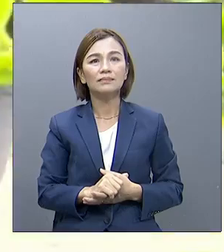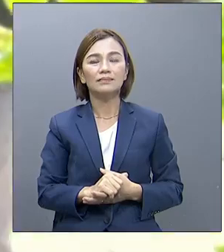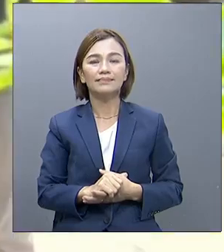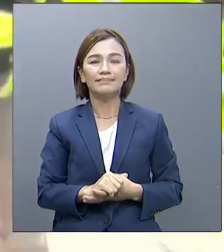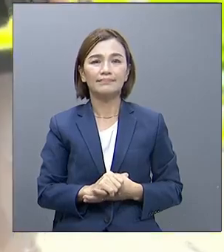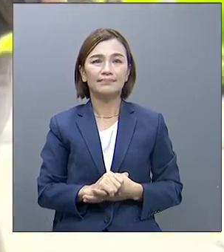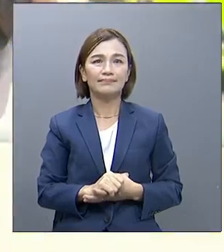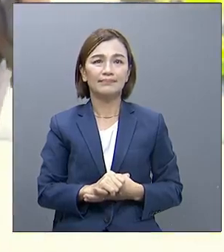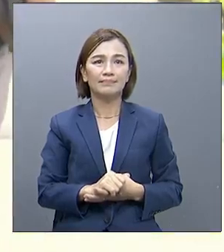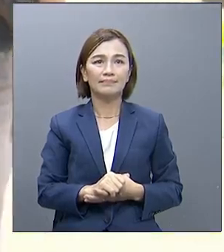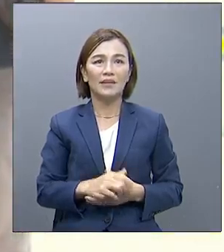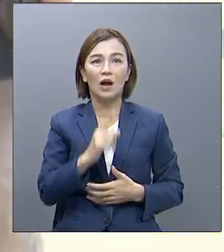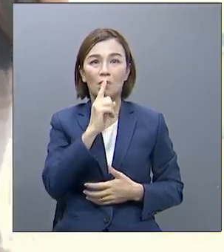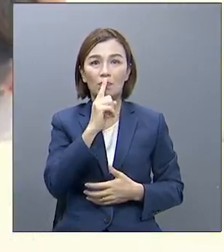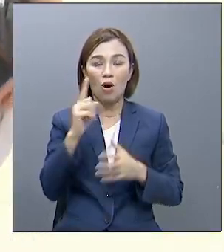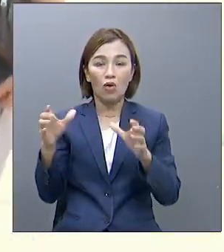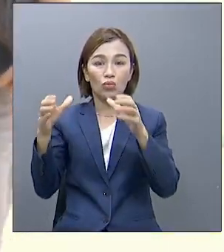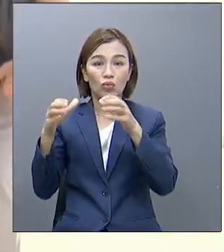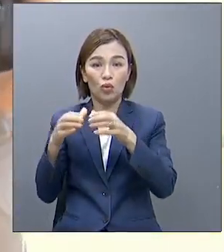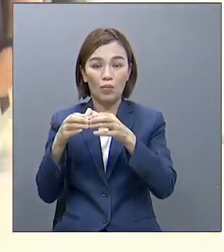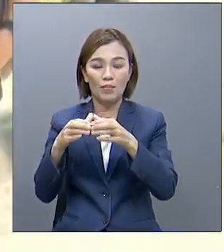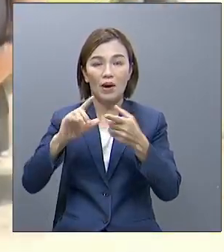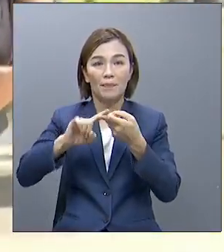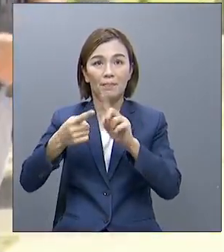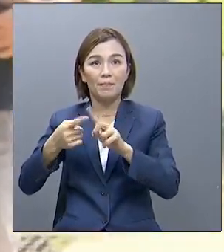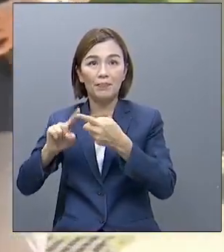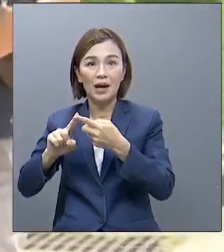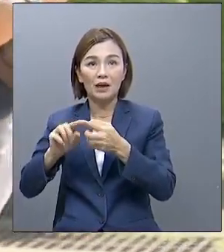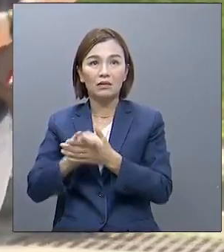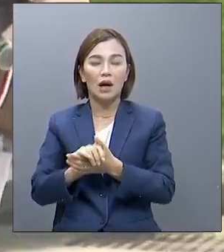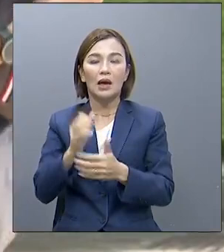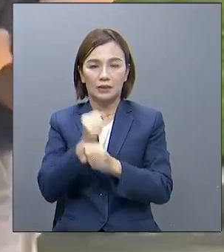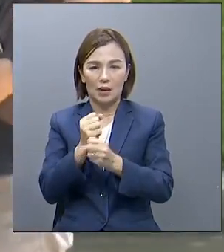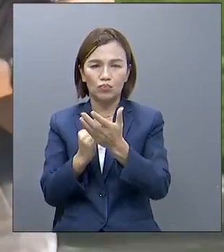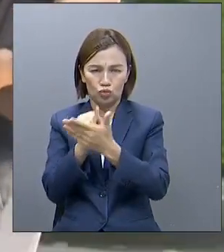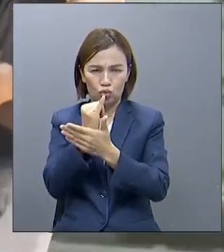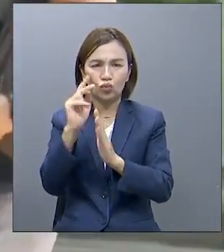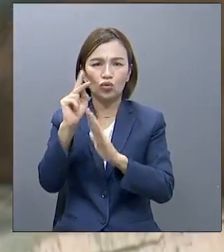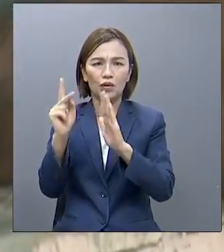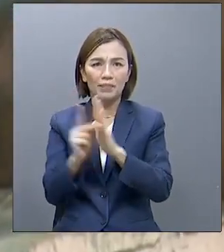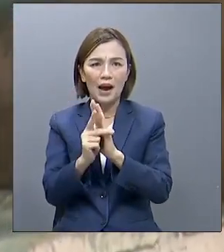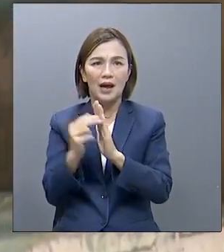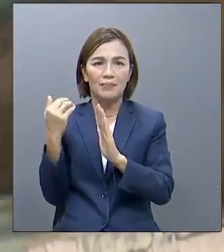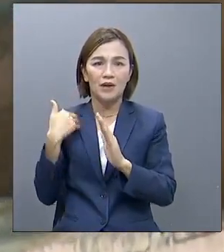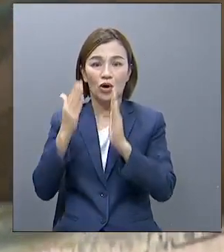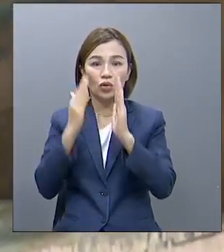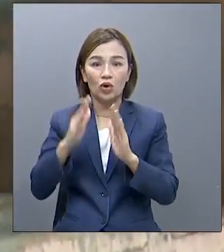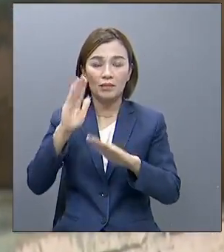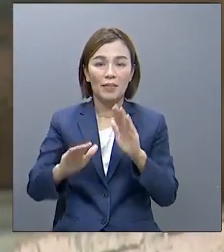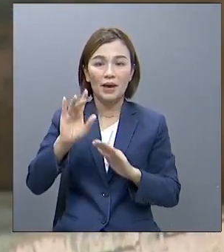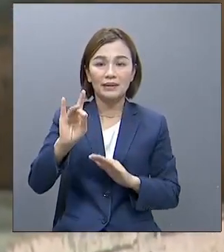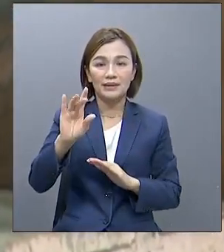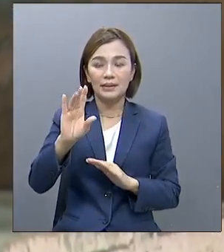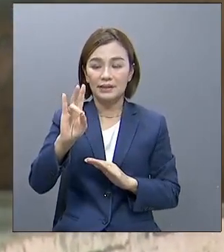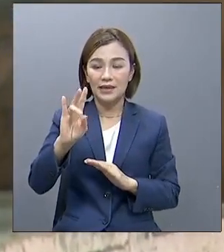เน้นย้ำนะคะว่ากลุ่มของคุณประจักษ์และเพื่อนๆไปแบบถูกกฎหมายค่ะยังมีแรงงานอีก700คนนะคะที่ยังไม่สามาร